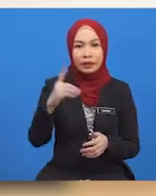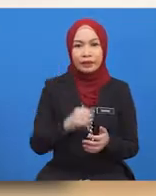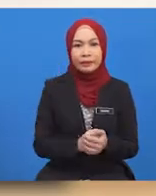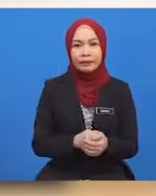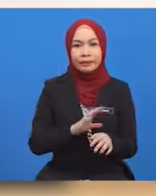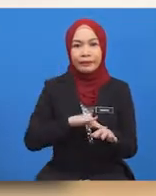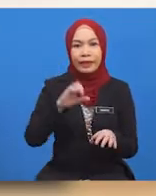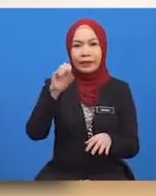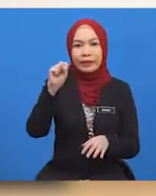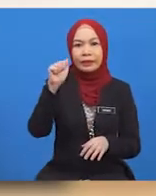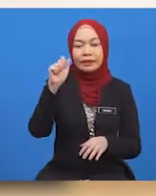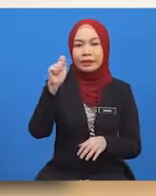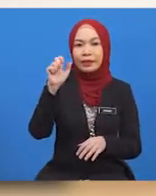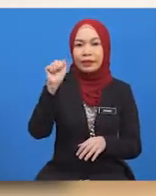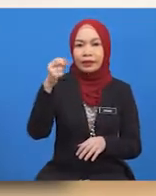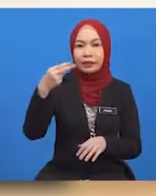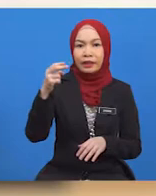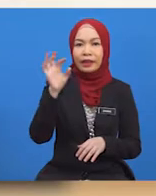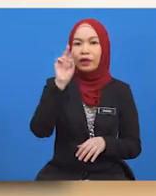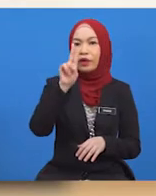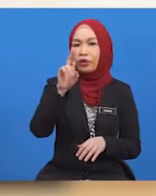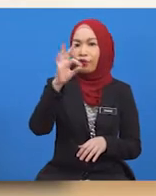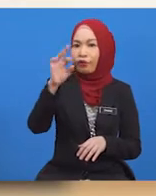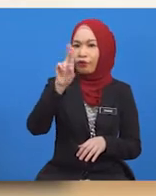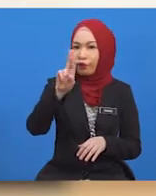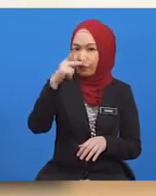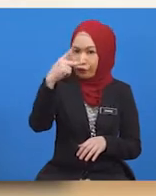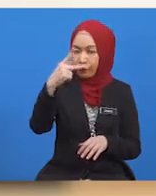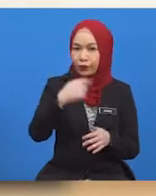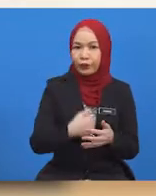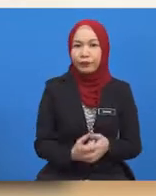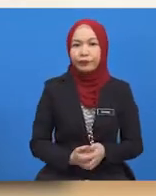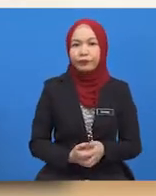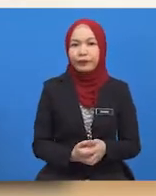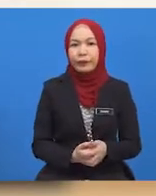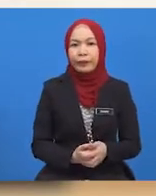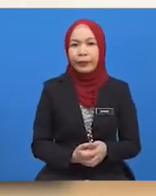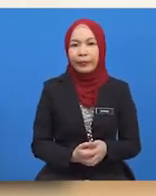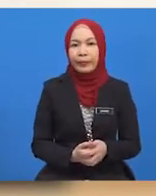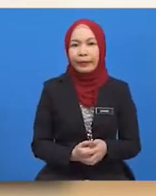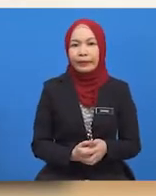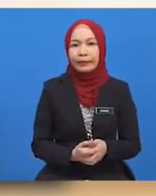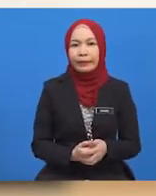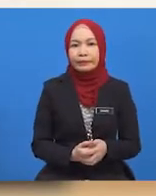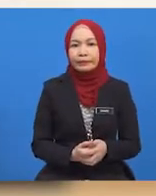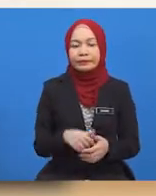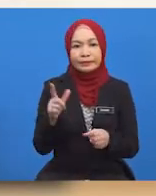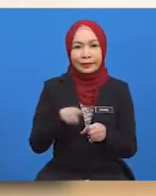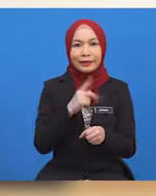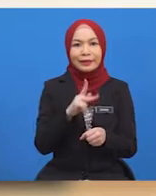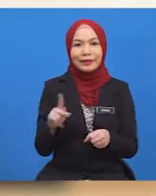Seterusnya, murid-murid, mari kita isikan maklumat rajah C dan rajah D dalam jadual yang